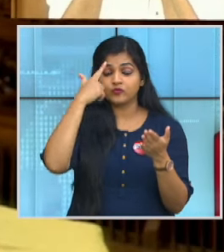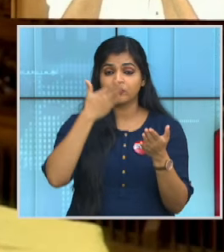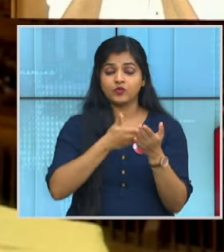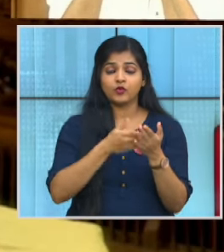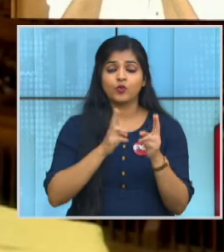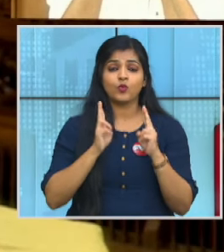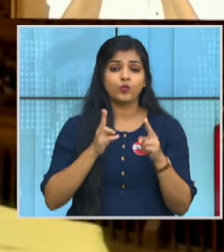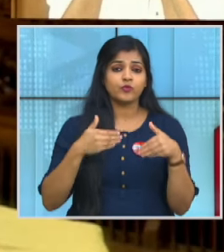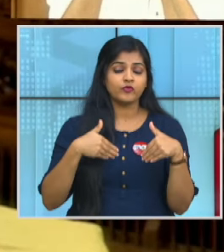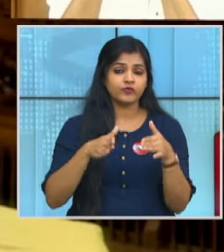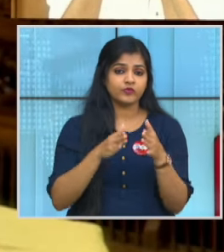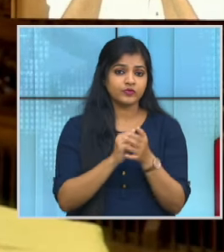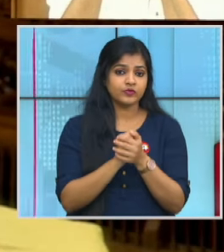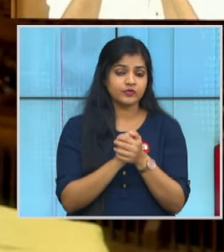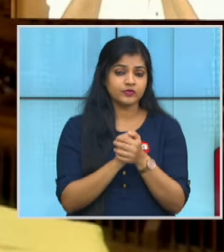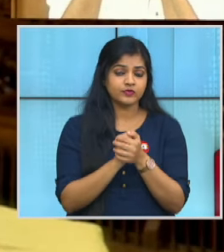സ്വാഭാവികമായും